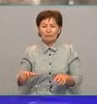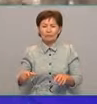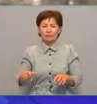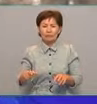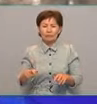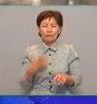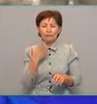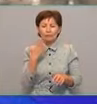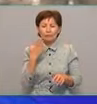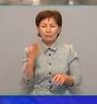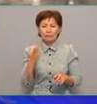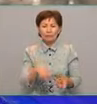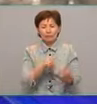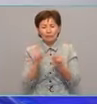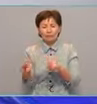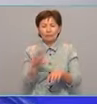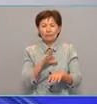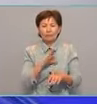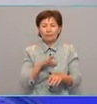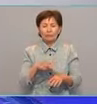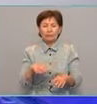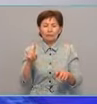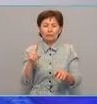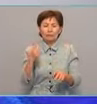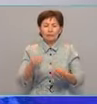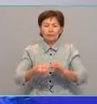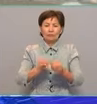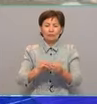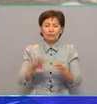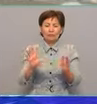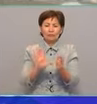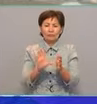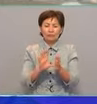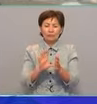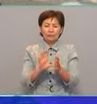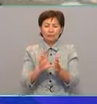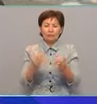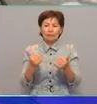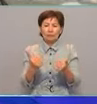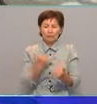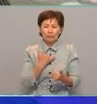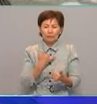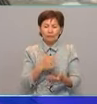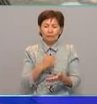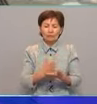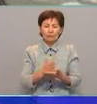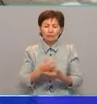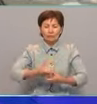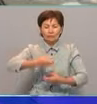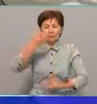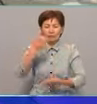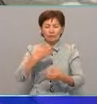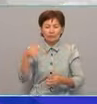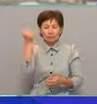алып бардым. Бірінші сол электр жарығы болды. Бізде себебі электр жарығы жоқ емес бар, бірақ бағаналар ескірген. Бізде жиі-жиі